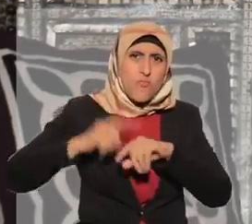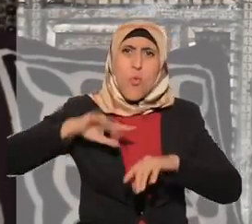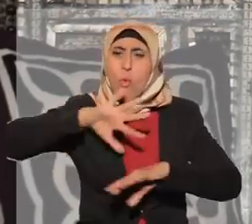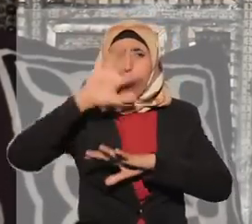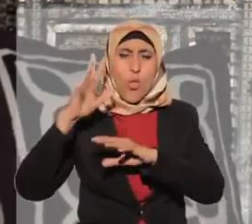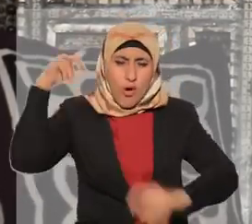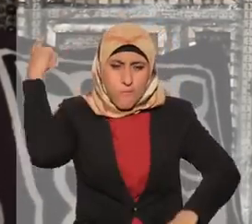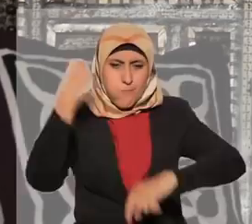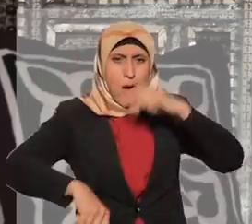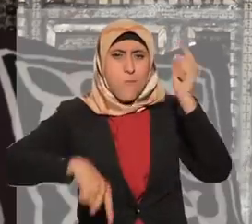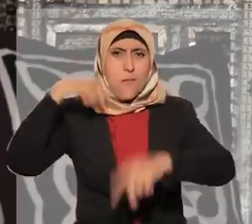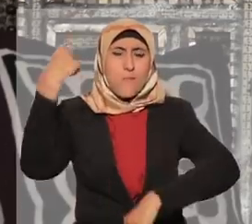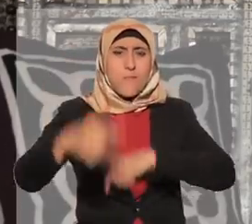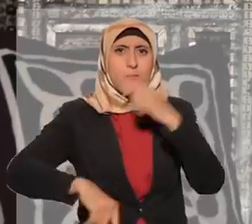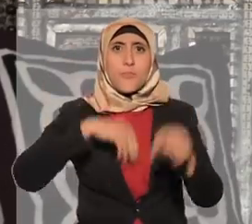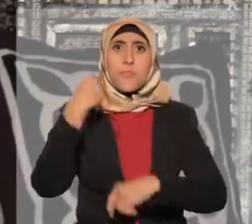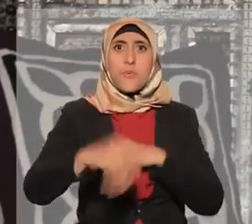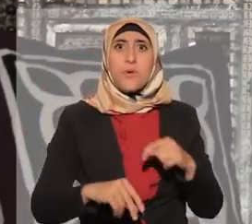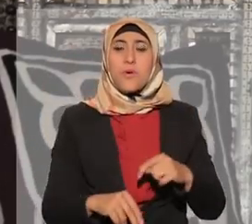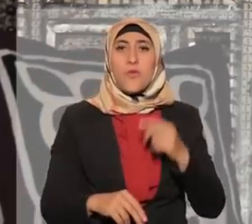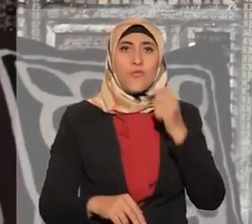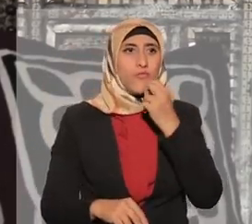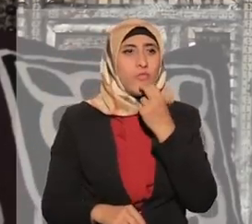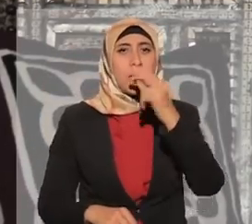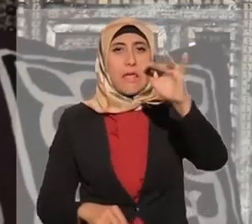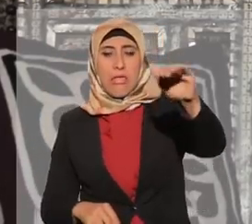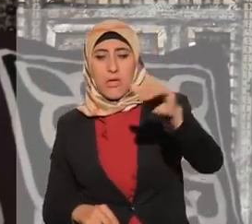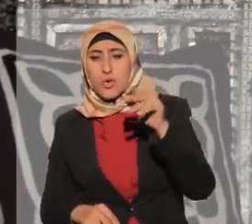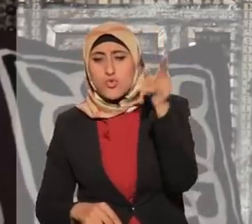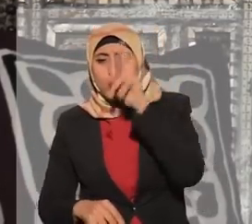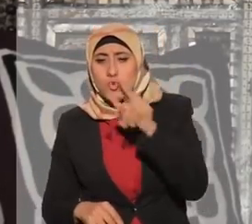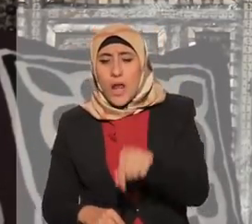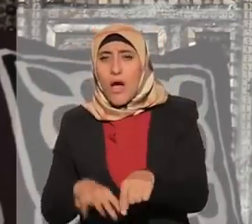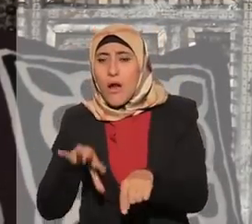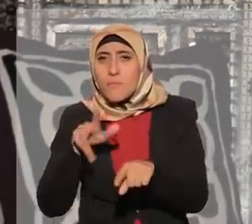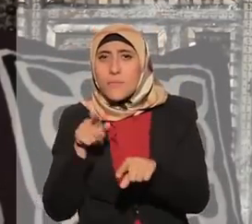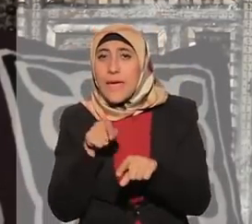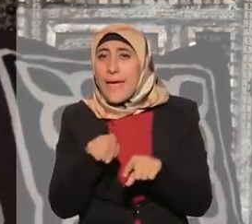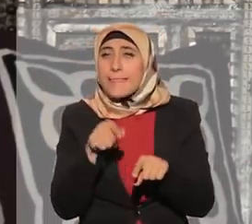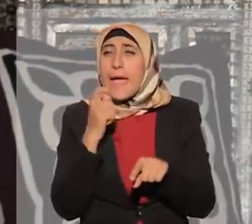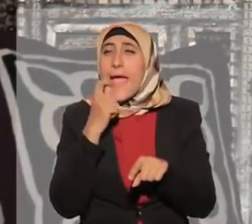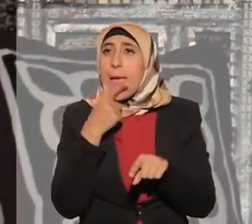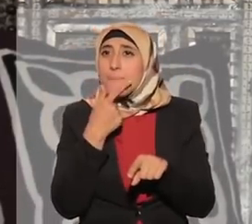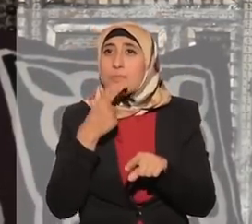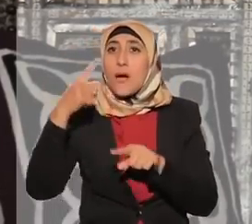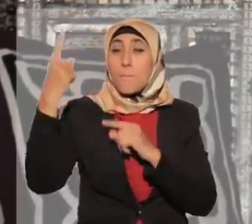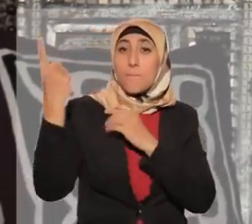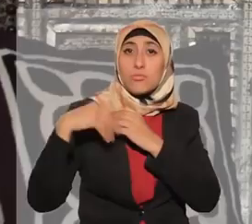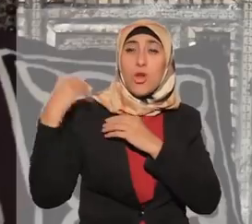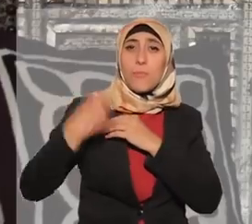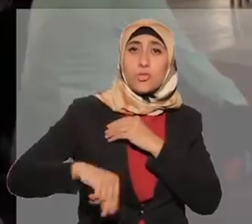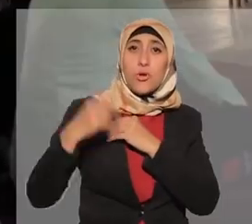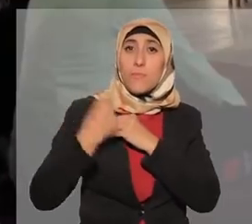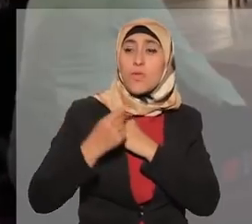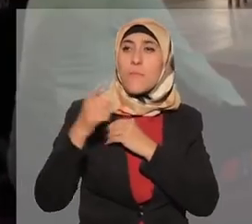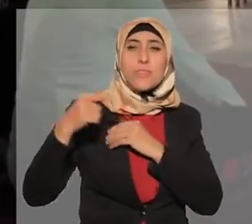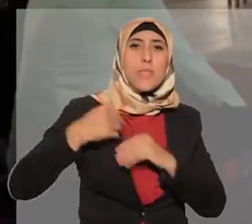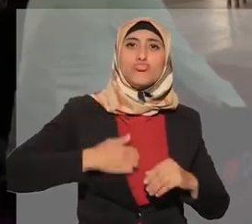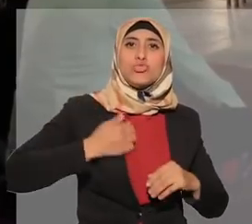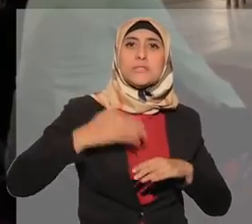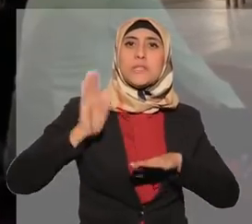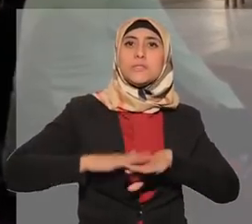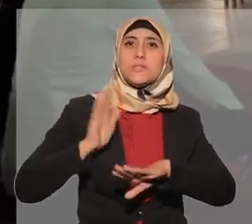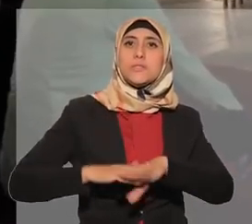يكون ضرب السياط عليكم أسهل؟ قال: إذا كان من ضربنا من أجله يرانا.